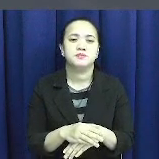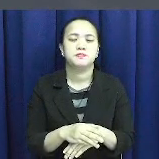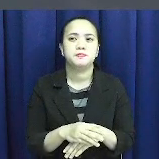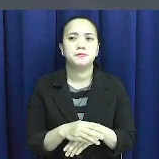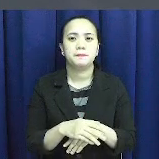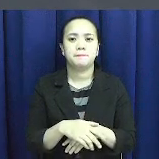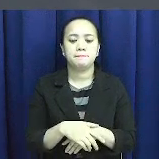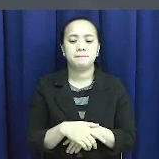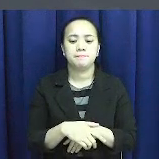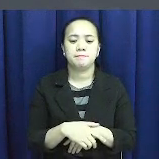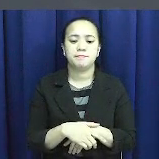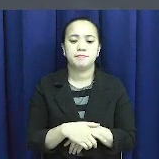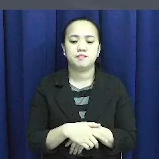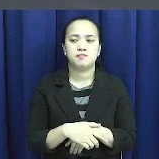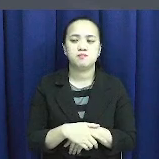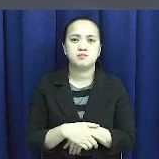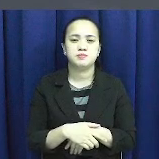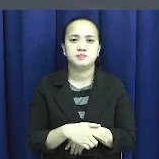na,